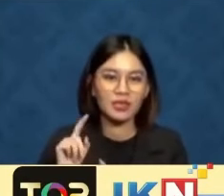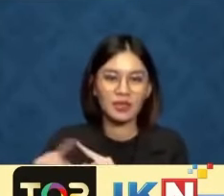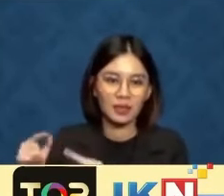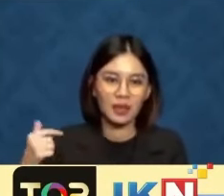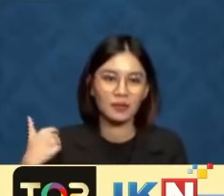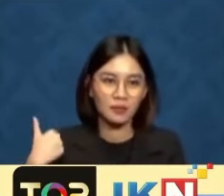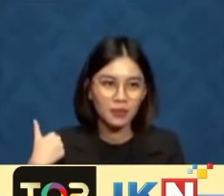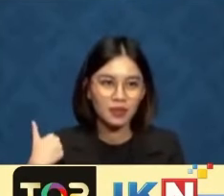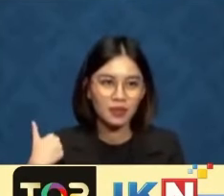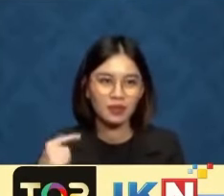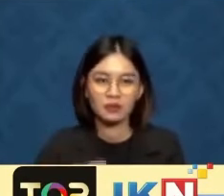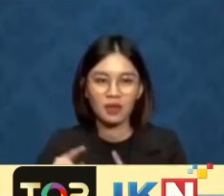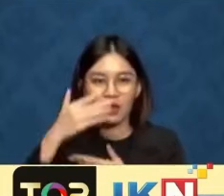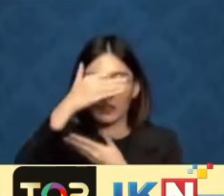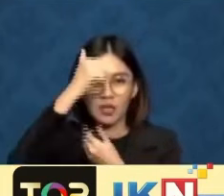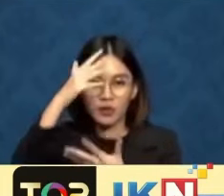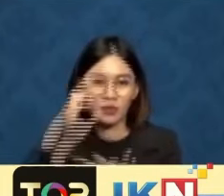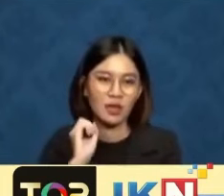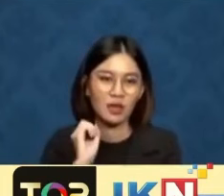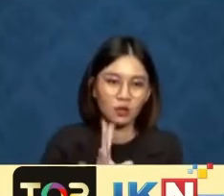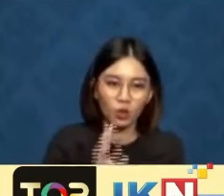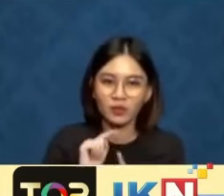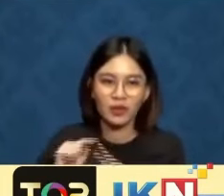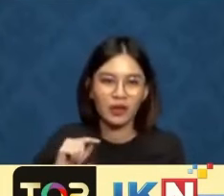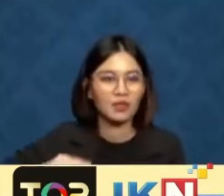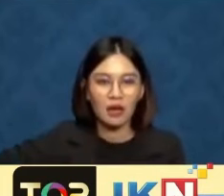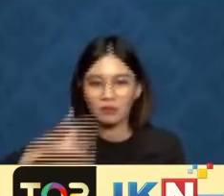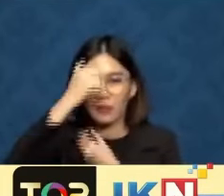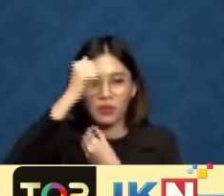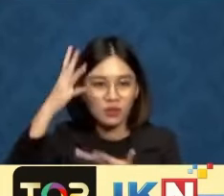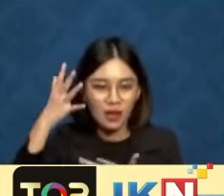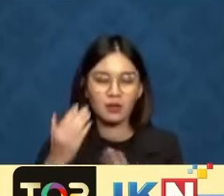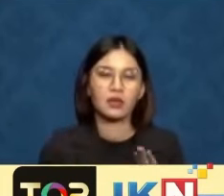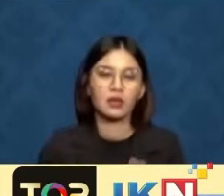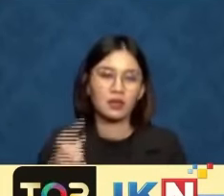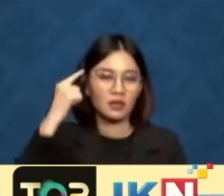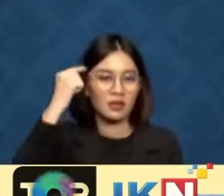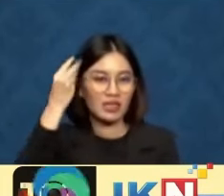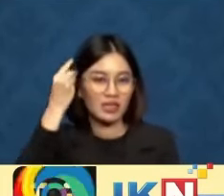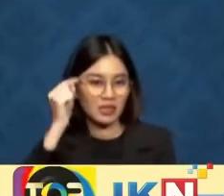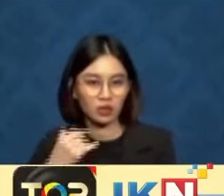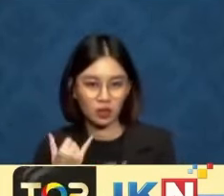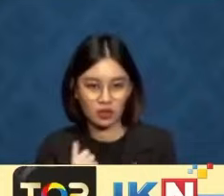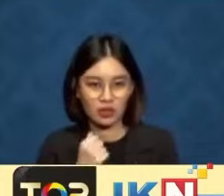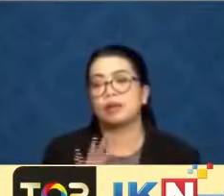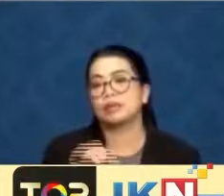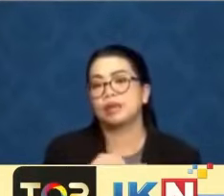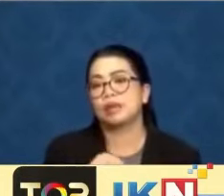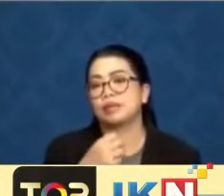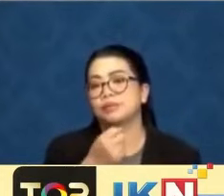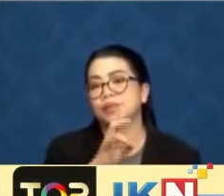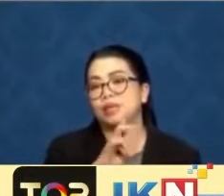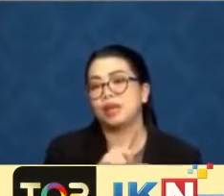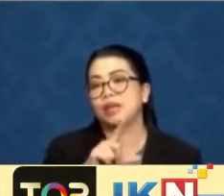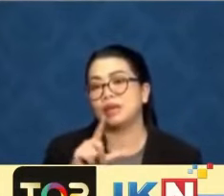ติมเงินหมื่นที่ต้องวอลเล็ตเป็นสำคัญแต่เมื่อวานนี้ผู้รับผิดชอบโดยตรงฮะรัฐมนตรีว่าการกระทรวงการคลังคุณพิชัยชุนหว